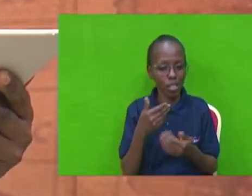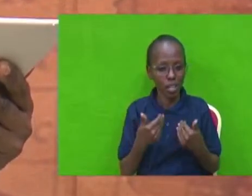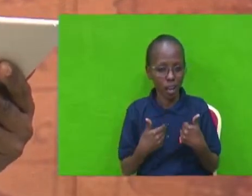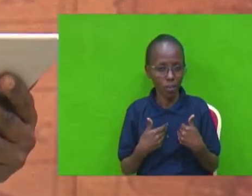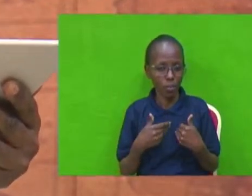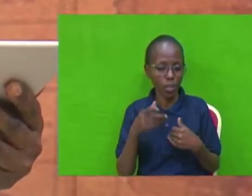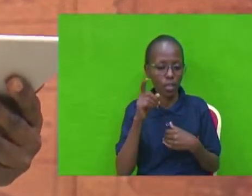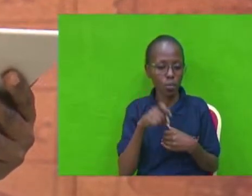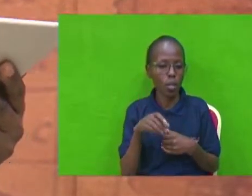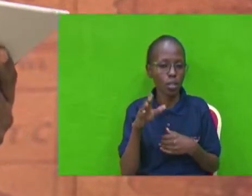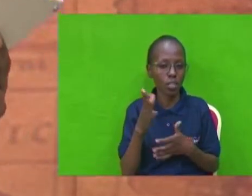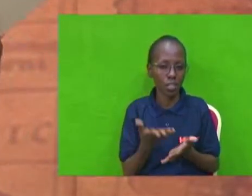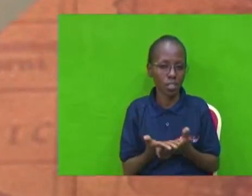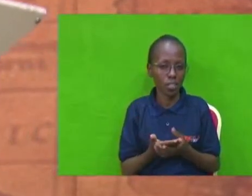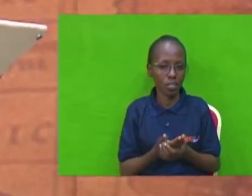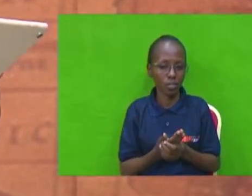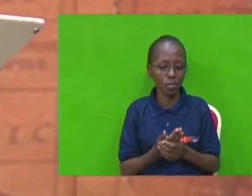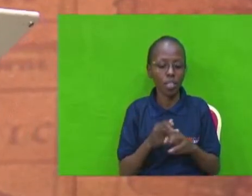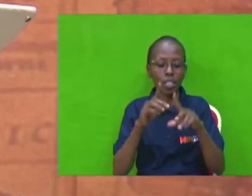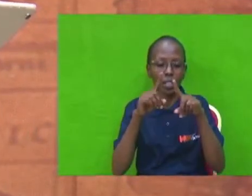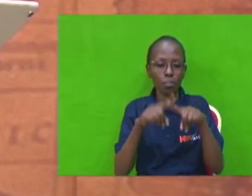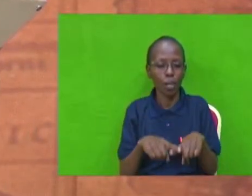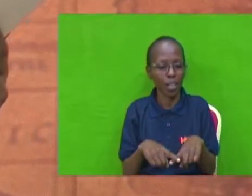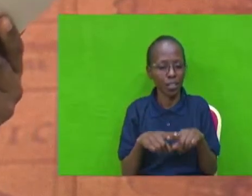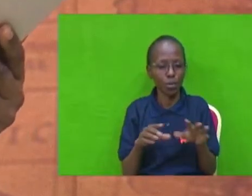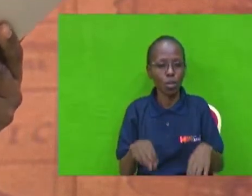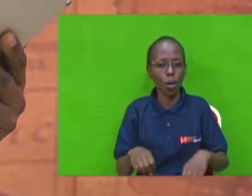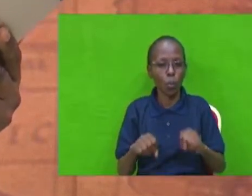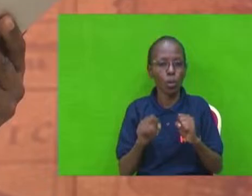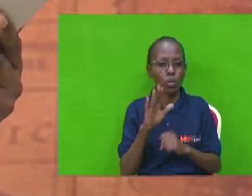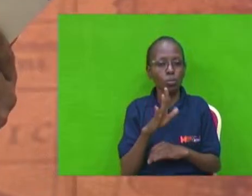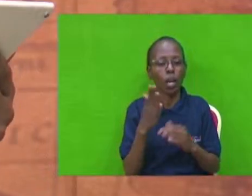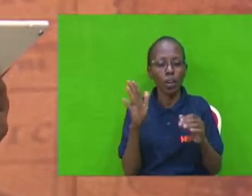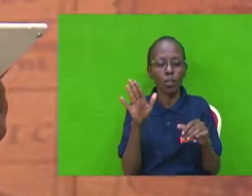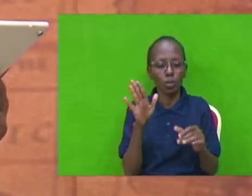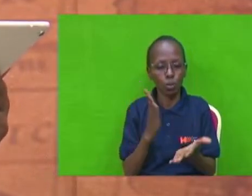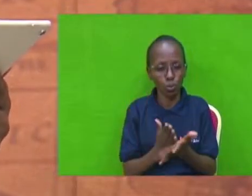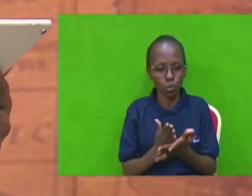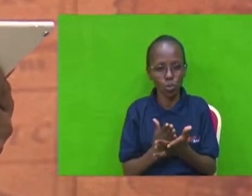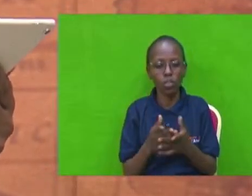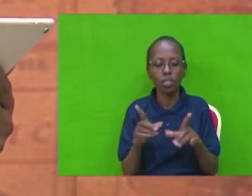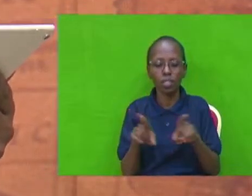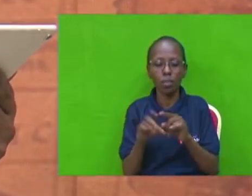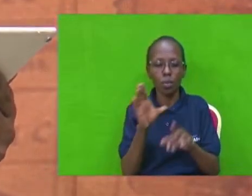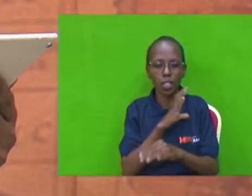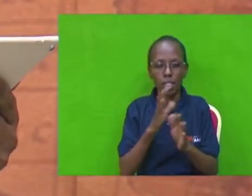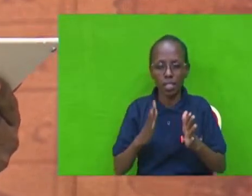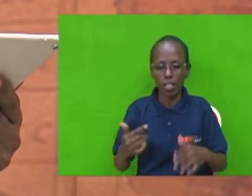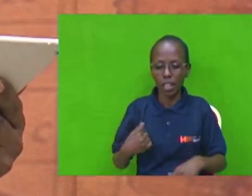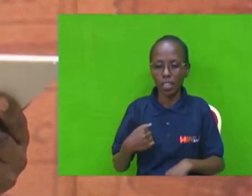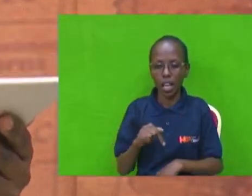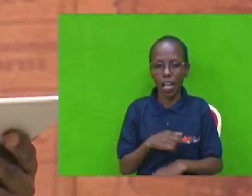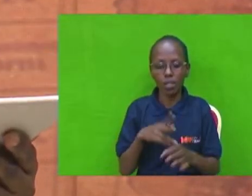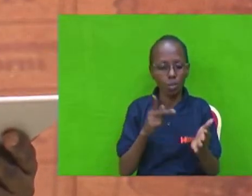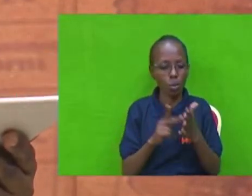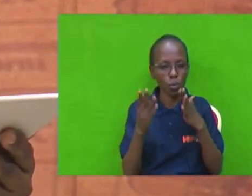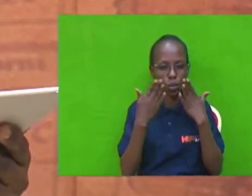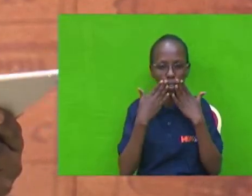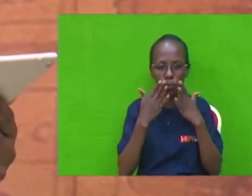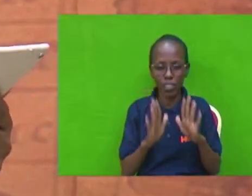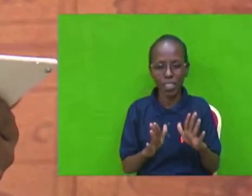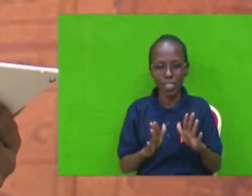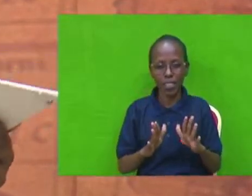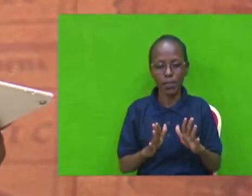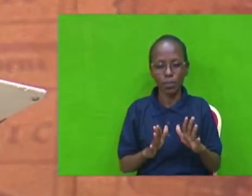lazima amtiki amtegemee kikamilifu. Hivyo ndivyo ilivyo Ukristo. Kwamba sisi pia tulinunuliwa.